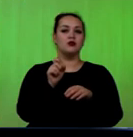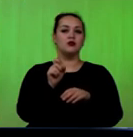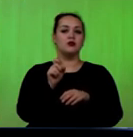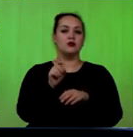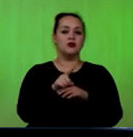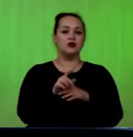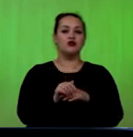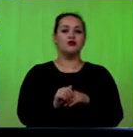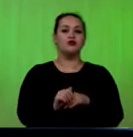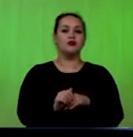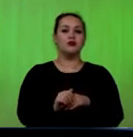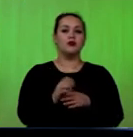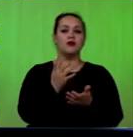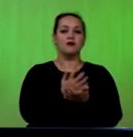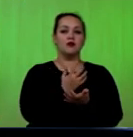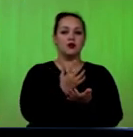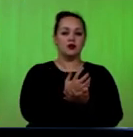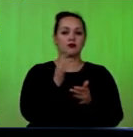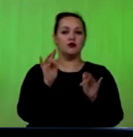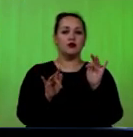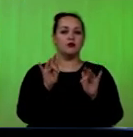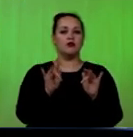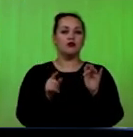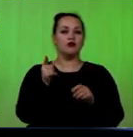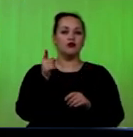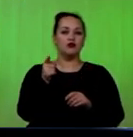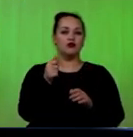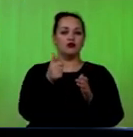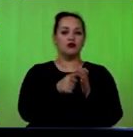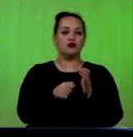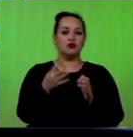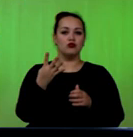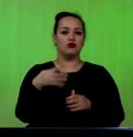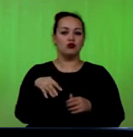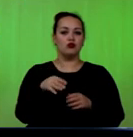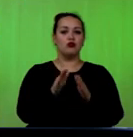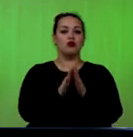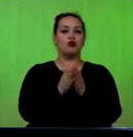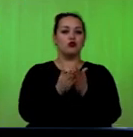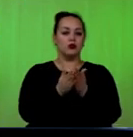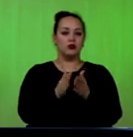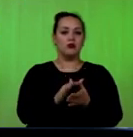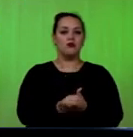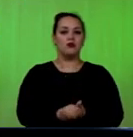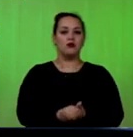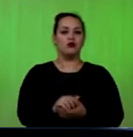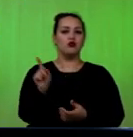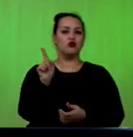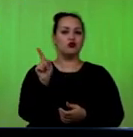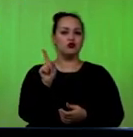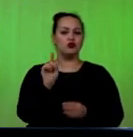в издательстве напечатали 1640 учебников что